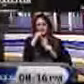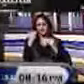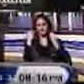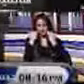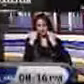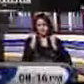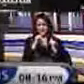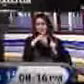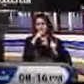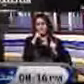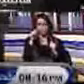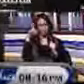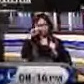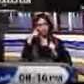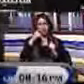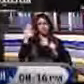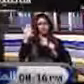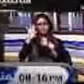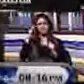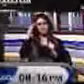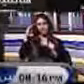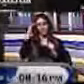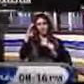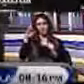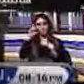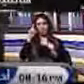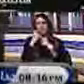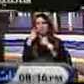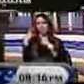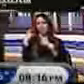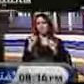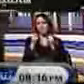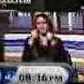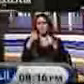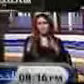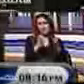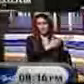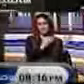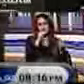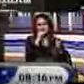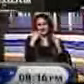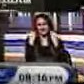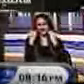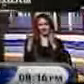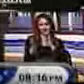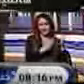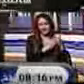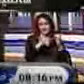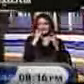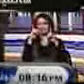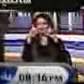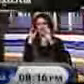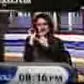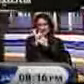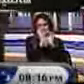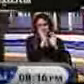له بيدها، لكن طبعا قوات الامن كانت بتحاول انها تمنعها، فظهرت بالصوره ديت، لكن